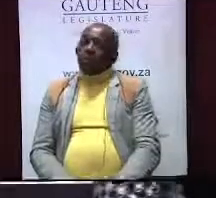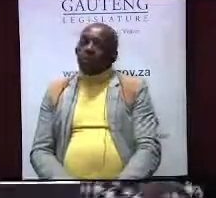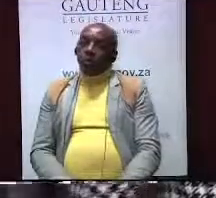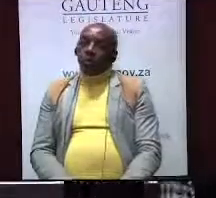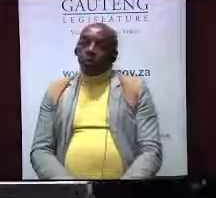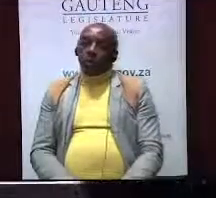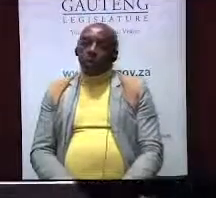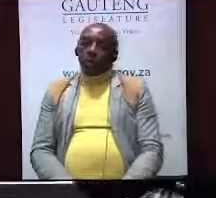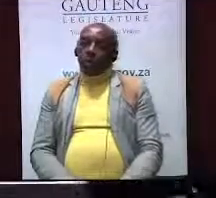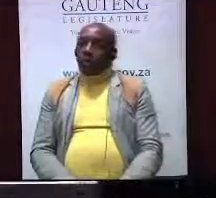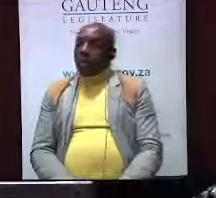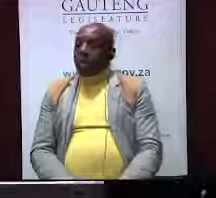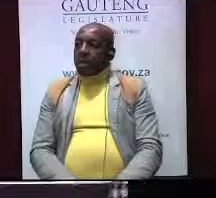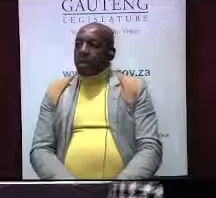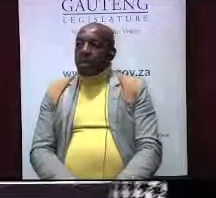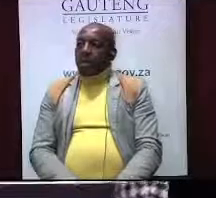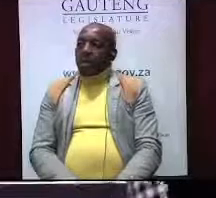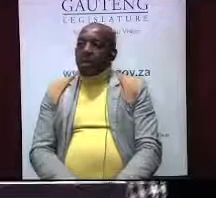abayokhule